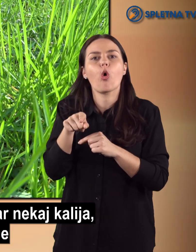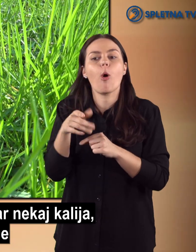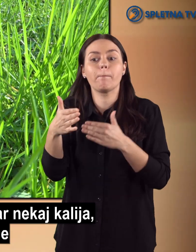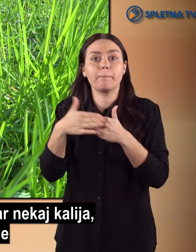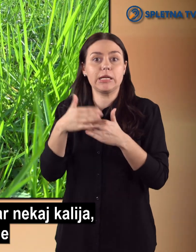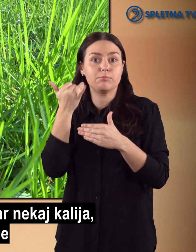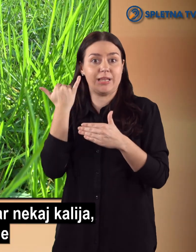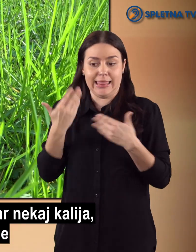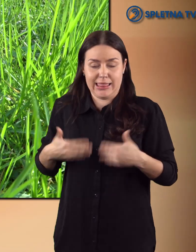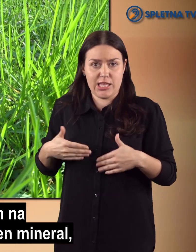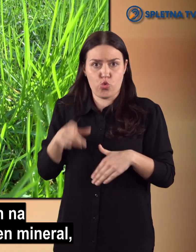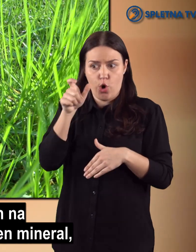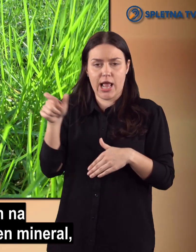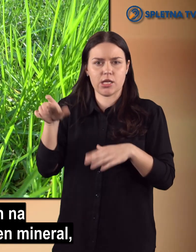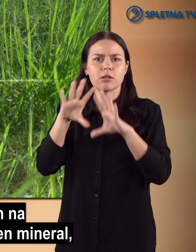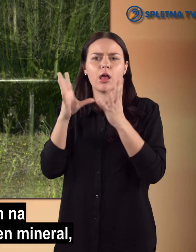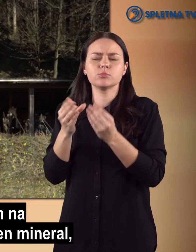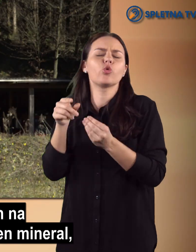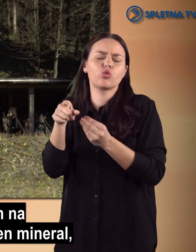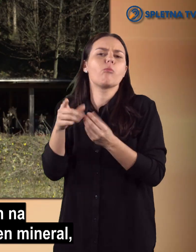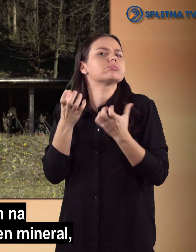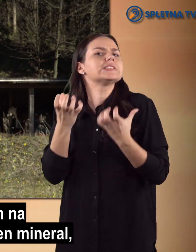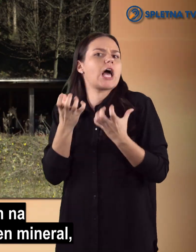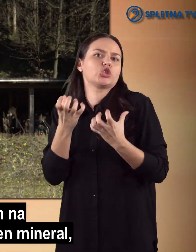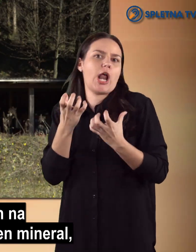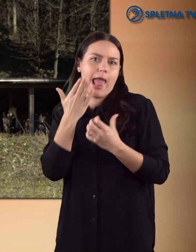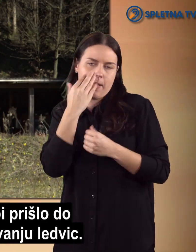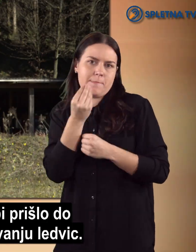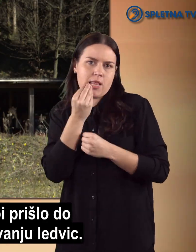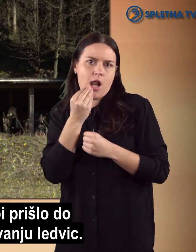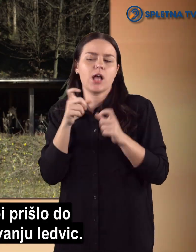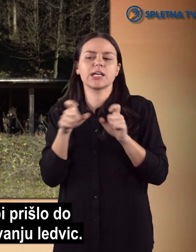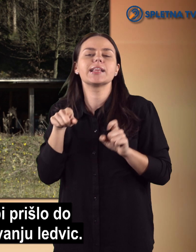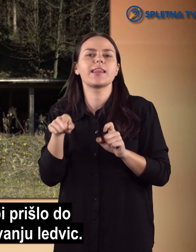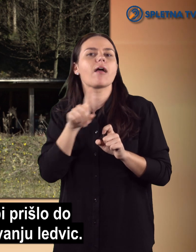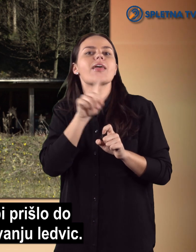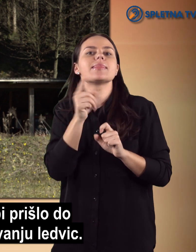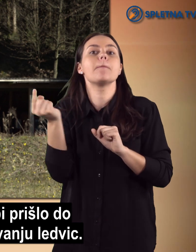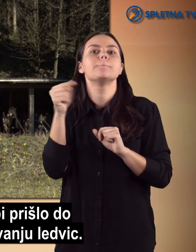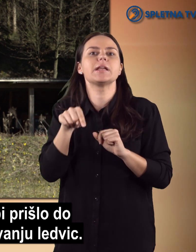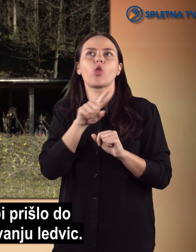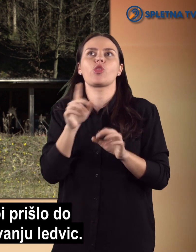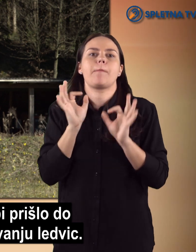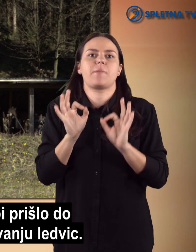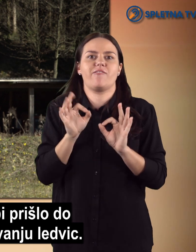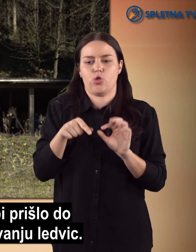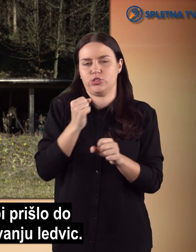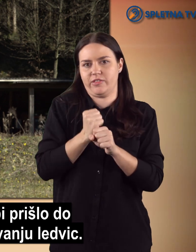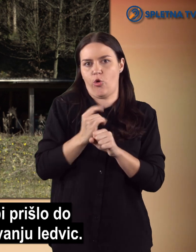pri diuretikih na splošno zelo zaželen mineral, zaradi tega, da ne bi prišlo do nepravilnosti v delovanju